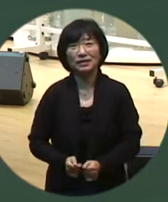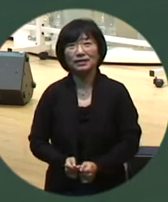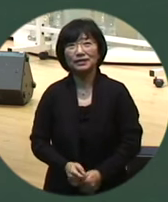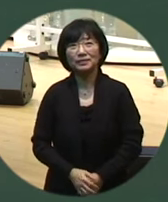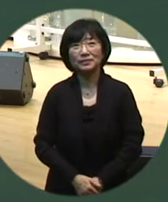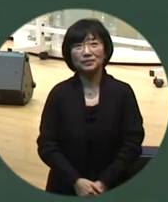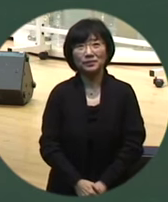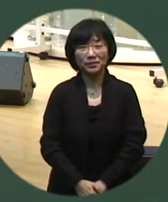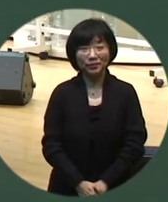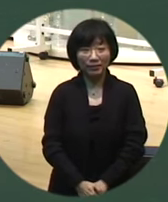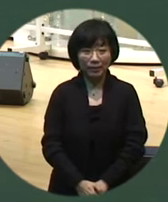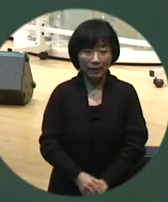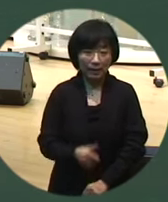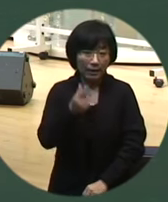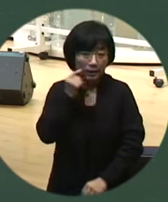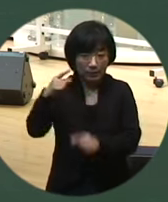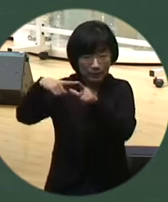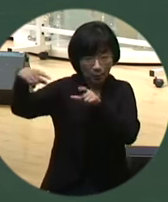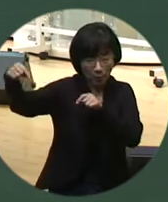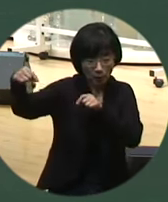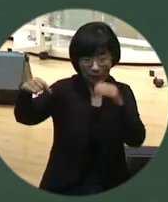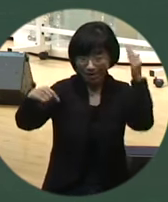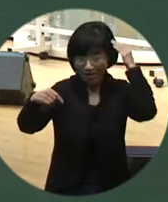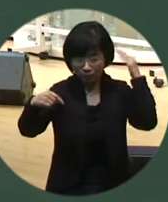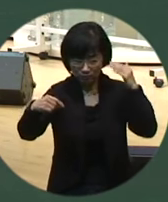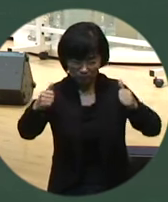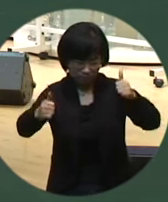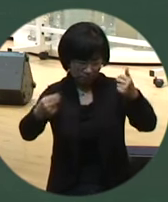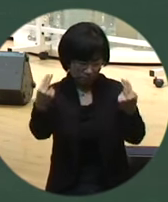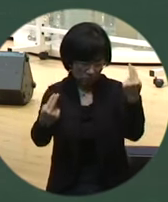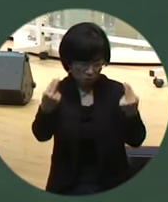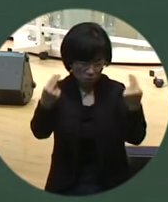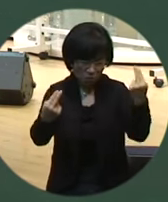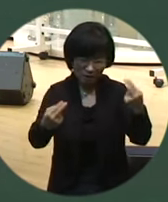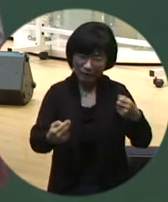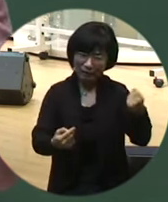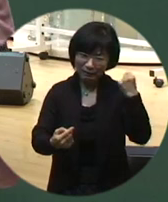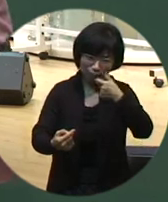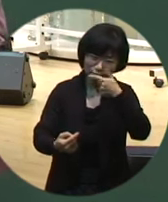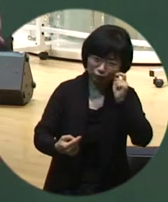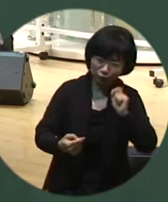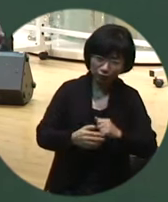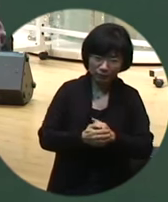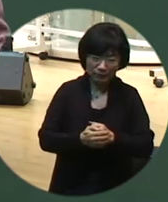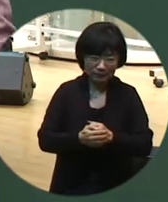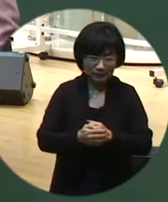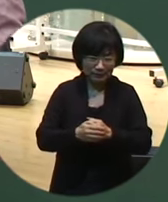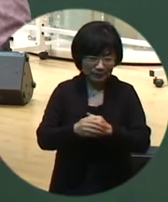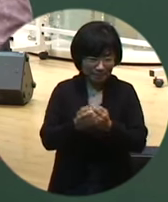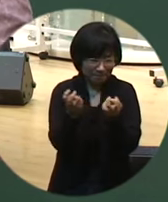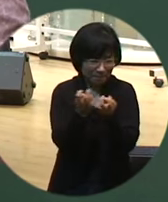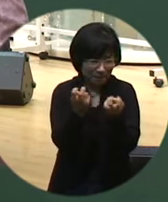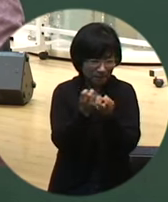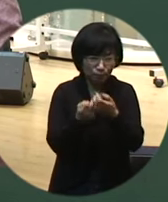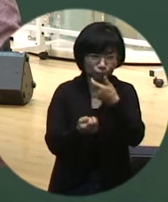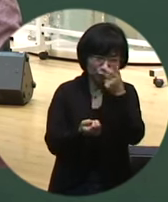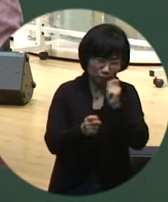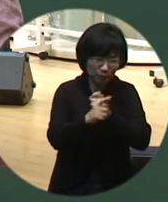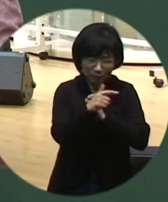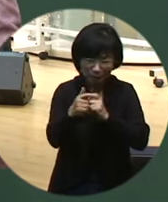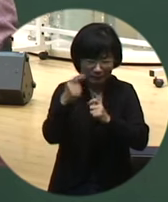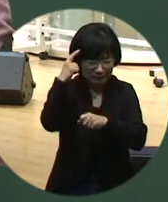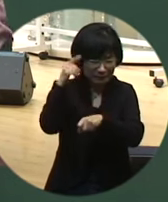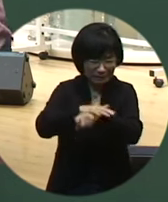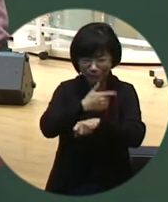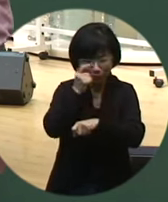일본에게 힘도 부족하고 전략도 부족하고 다 부족해요. Because compared to Japan, we don't have the skill, we don't have the strategy. 그래서 진 겁니다. That's